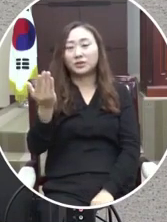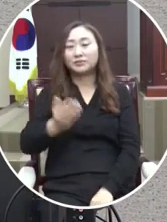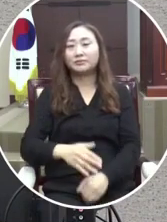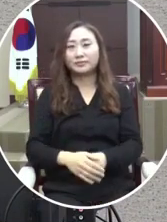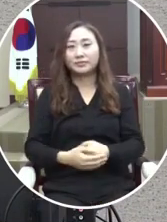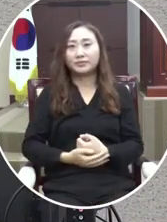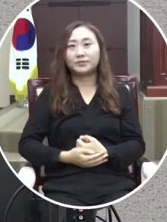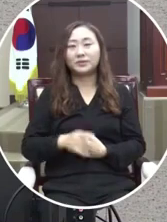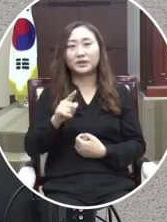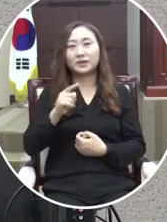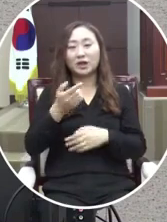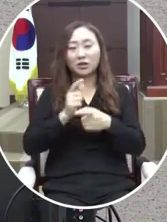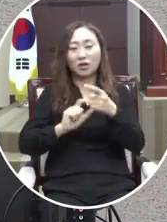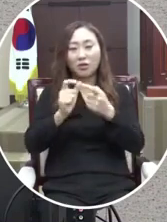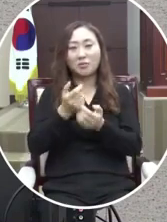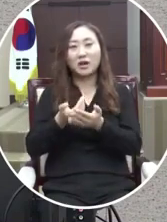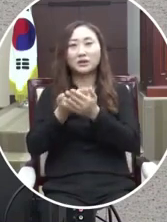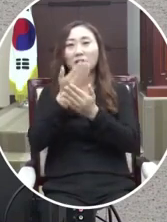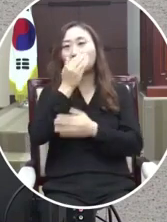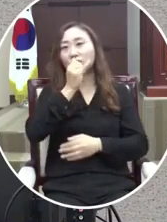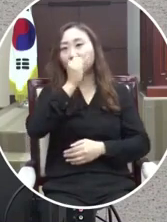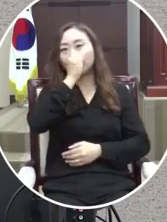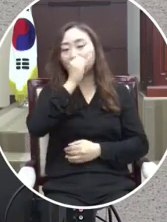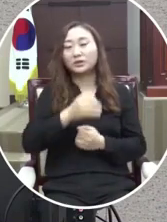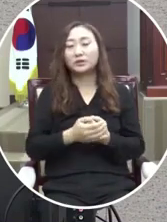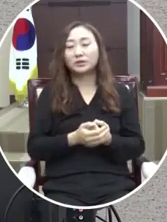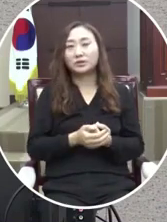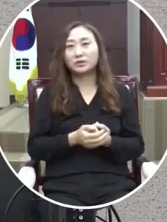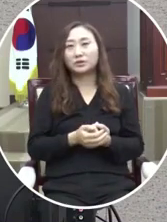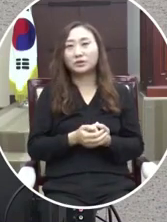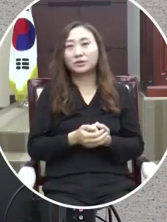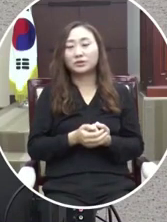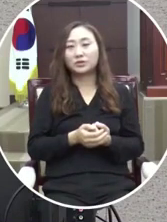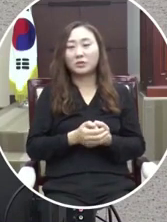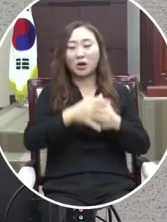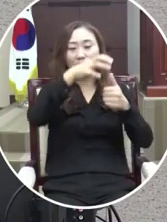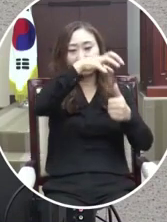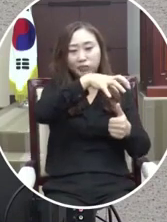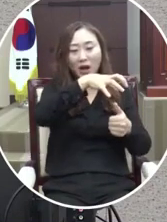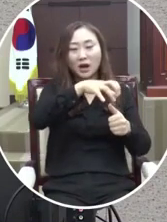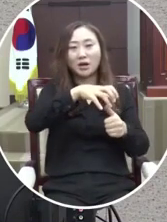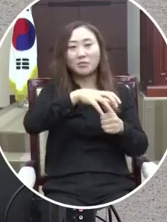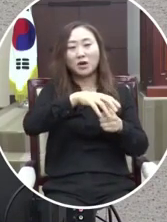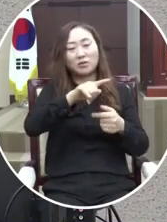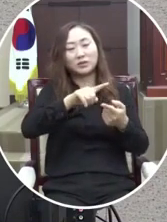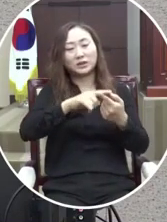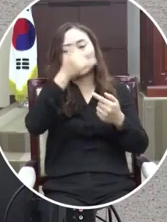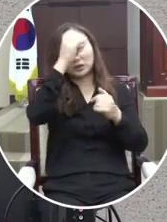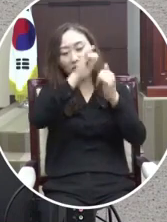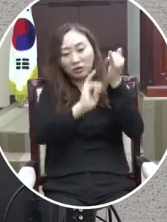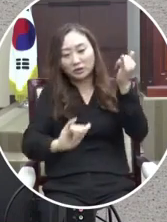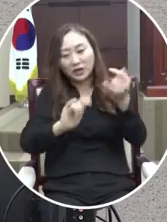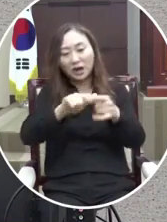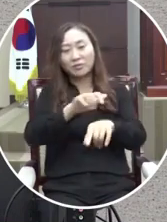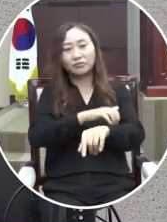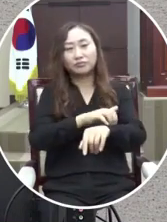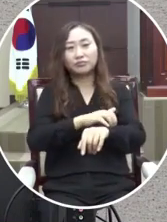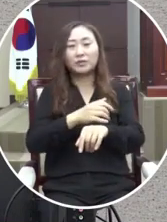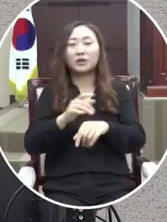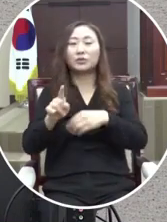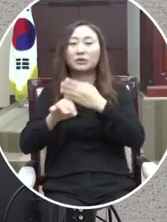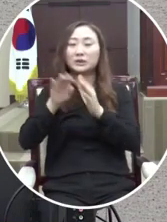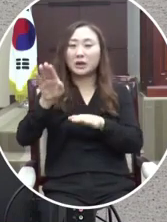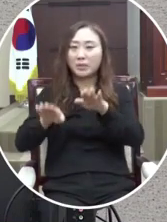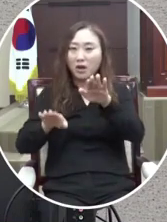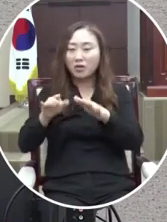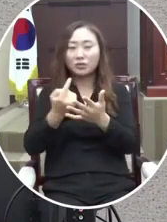것이 성숙한 나라로 가는 길일 것입니다. 지배하고 지배당하는 역사적 불편함과 이등국민으로